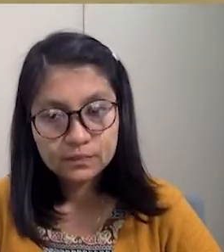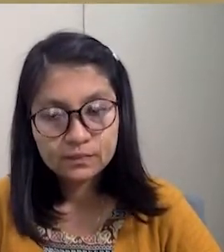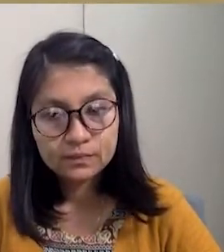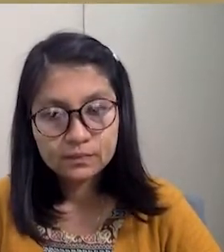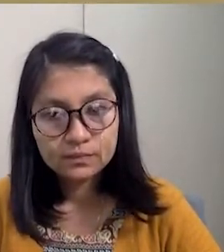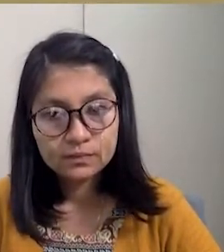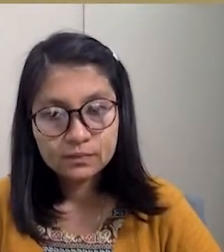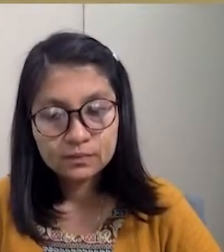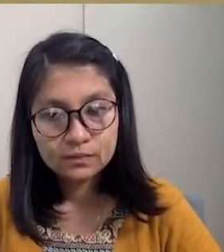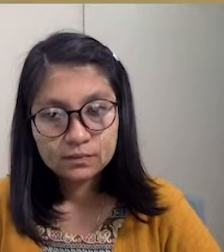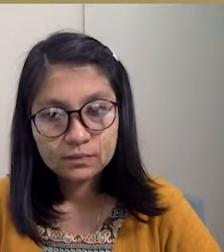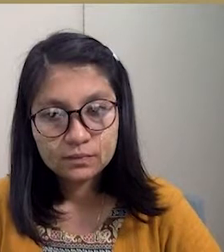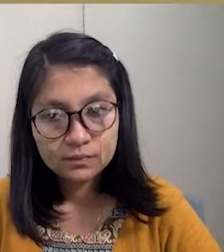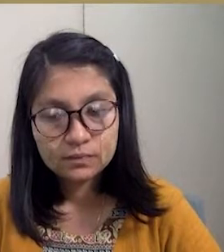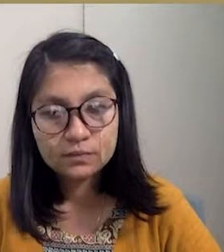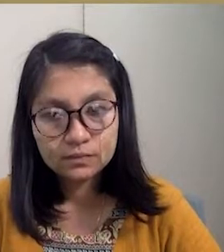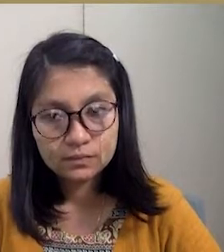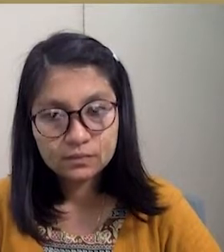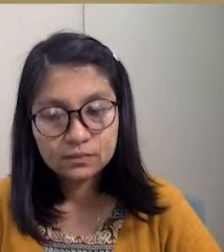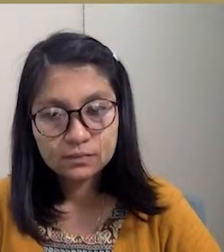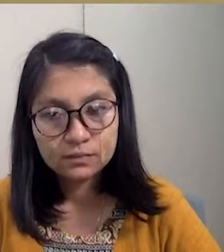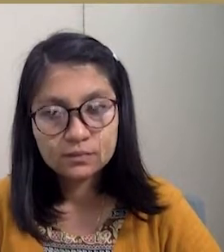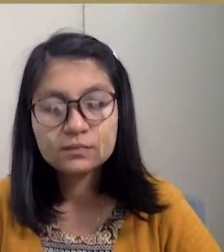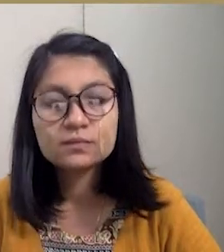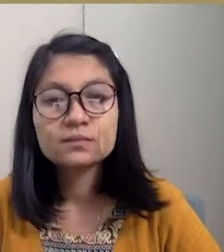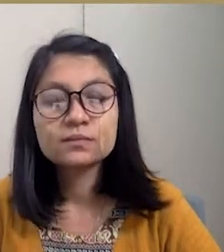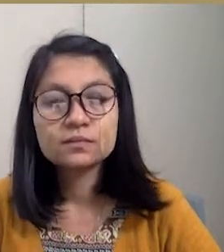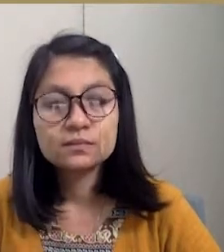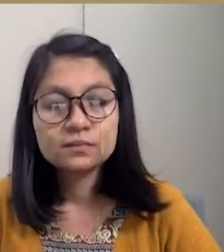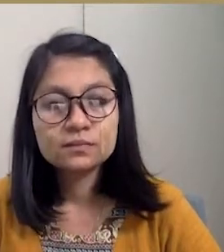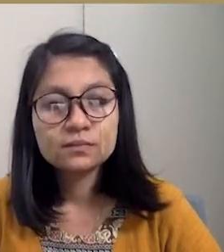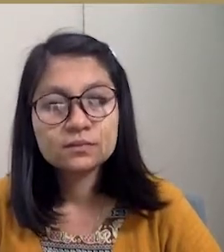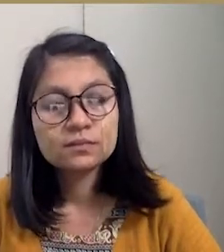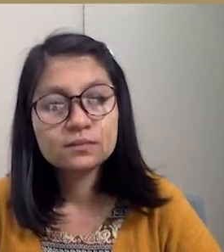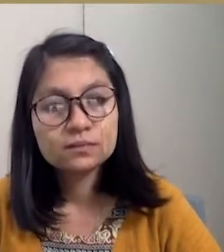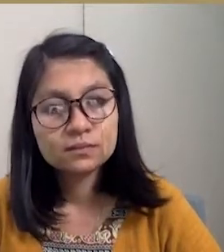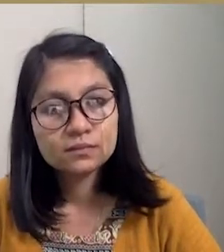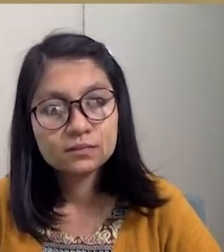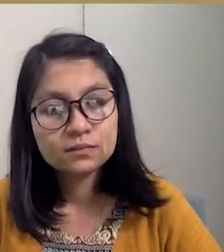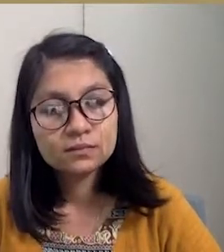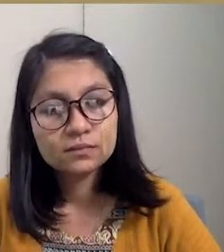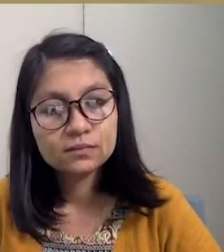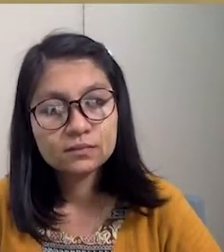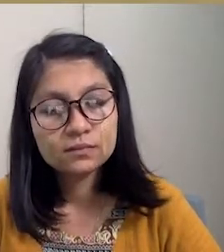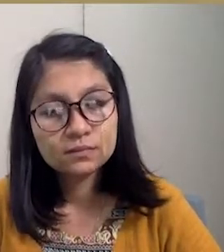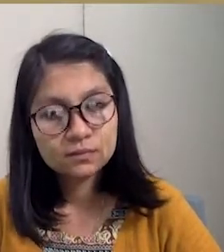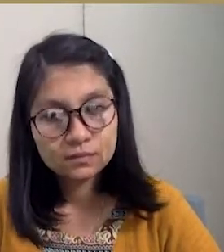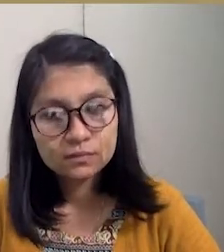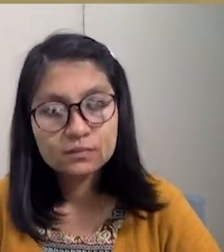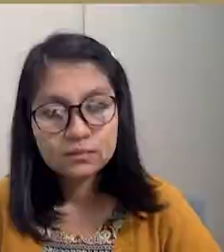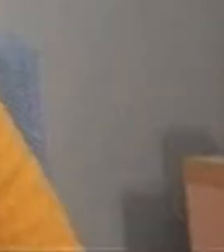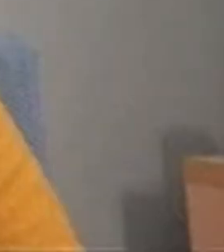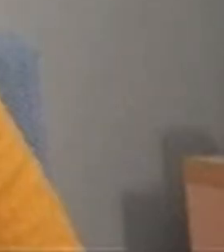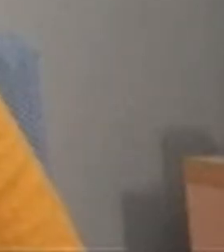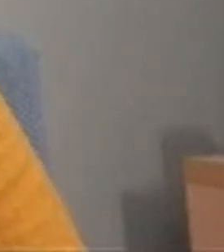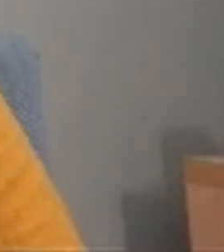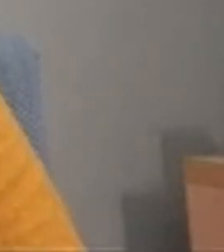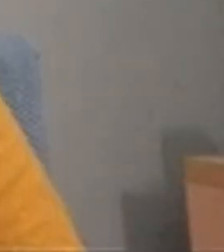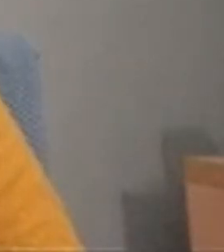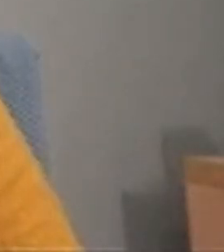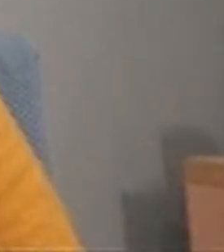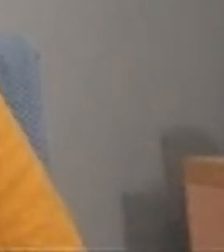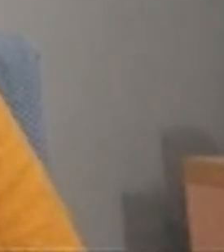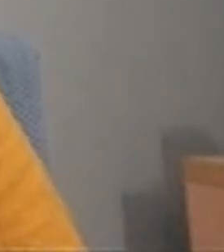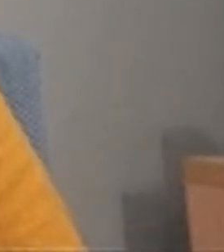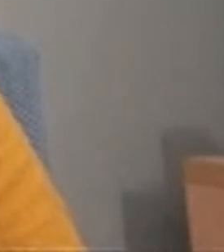ရေးပေါ်အဲ့ဒီမှာပါတယ်ဗျအဲ့ဒါကိုကျွန်တော်တို့ပြန်ပြီးပို့နိုင်ရေးကိုအခုဟိုပြင်နိုင်ရေးတန်းရှိပါတယ် အဲဆိုရက